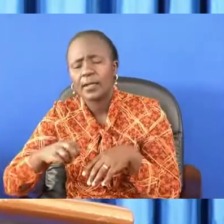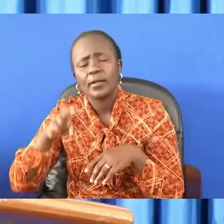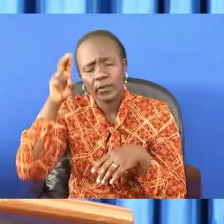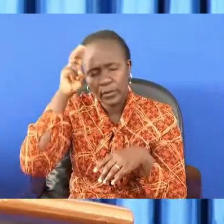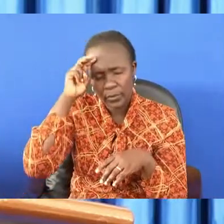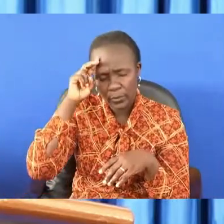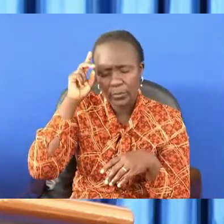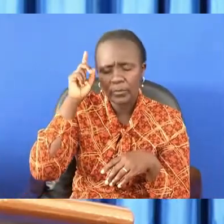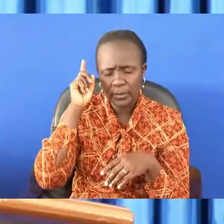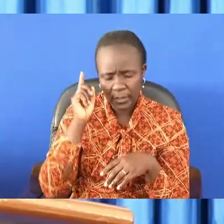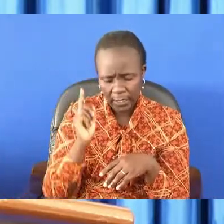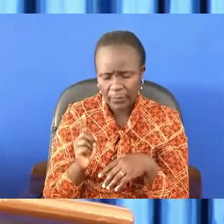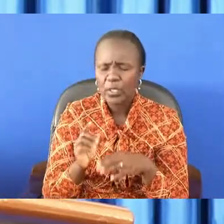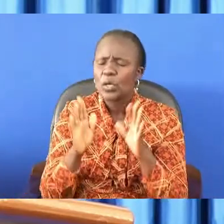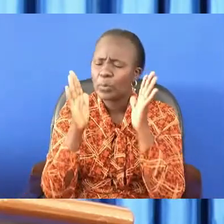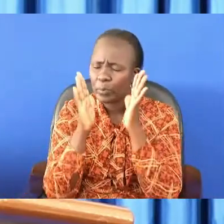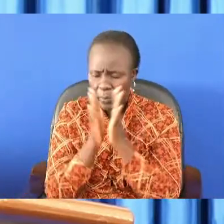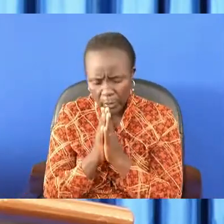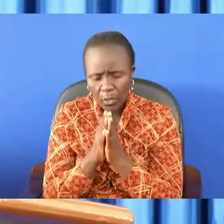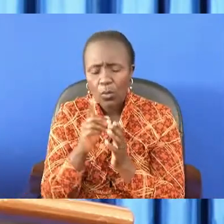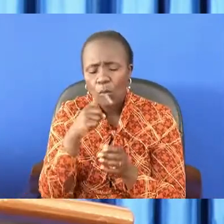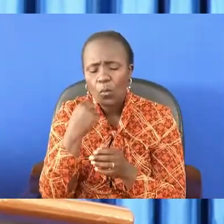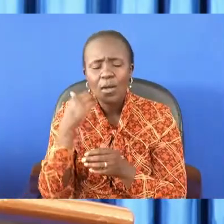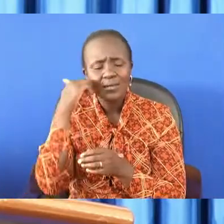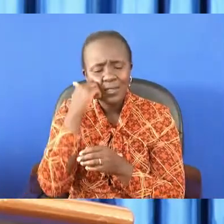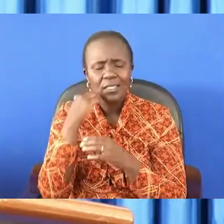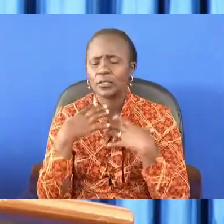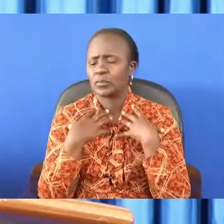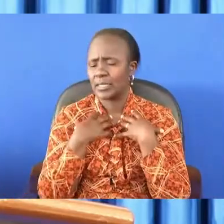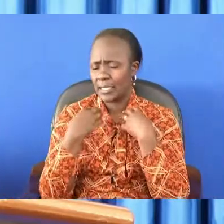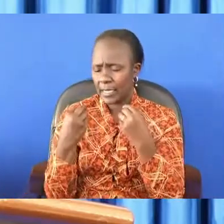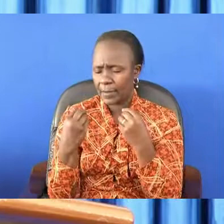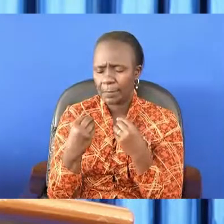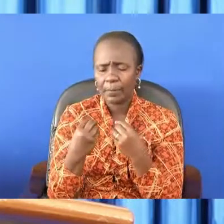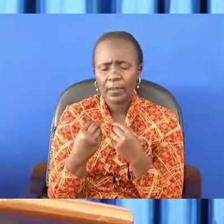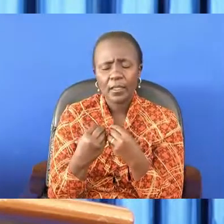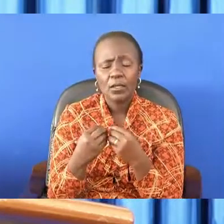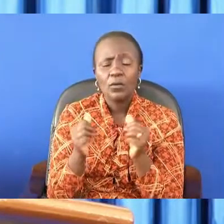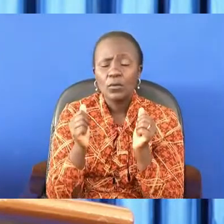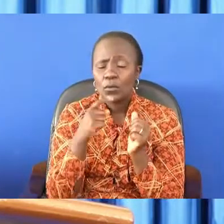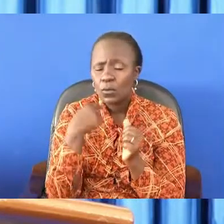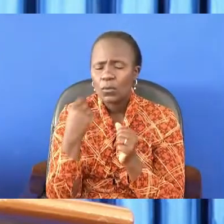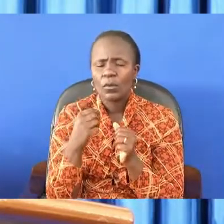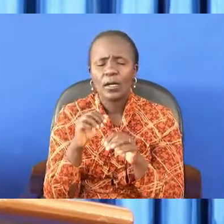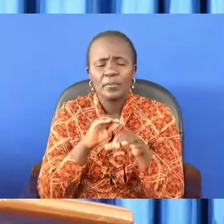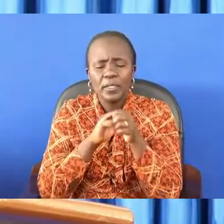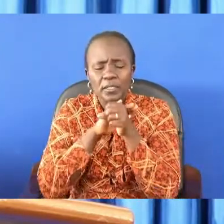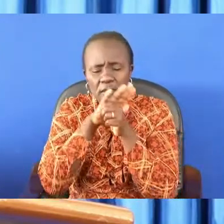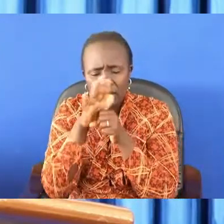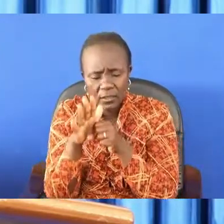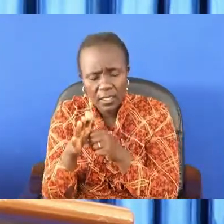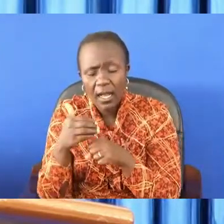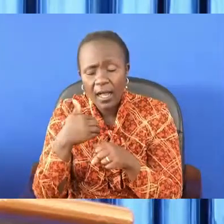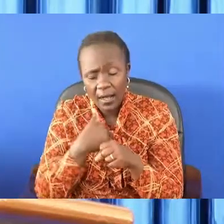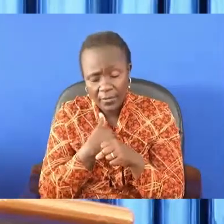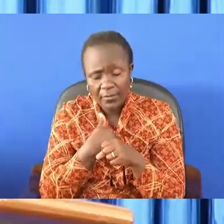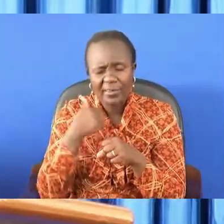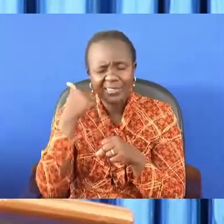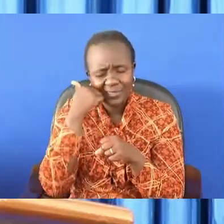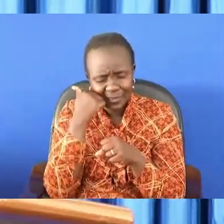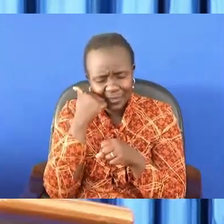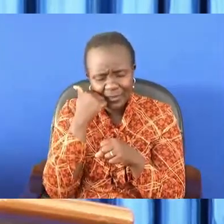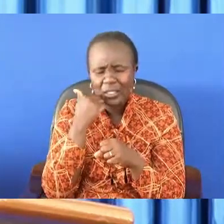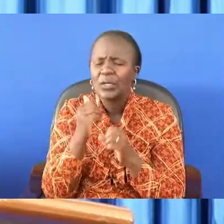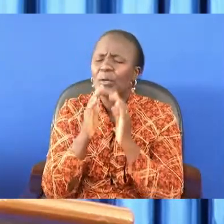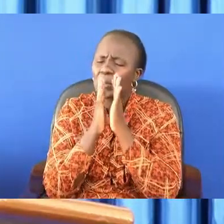imeibwa na yule mwovu. Tunaombea wale wagonjwa wapate kupona, hata wale Bwana wambe wameambukizwa na hii COVID-19,